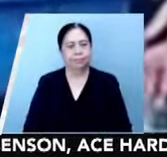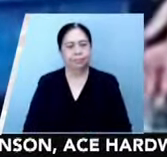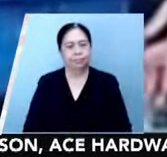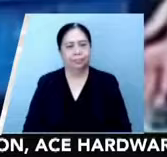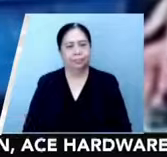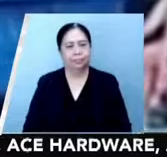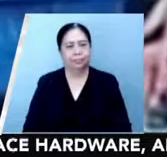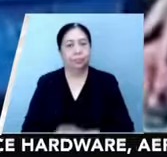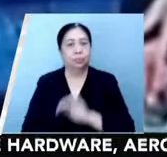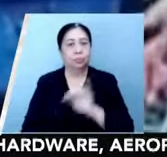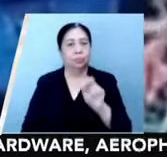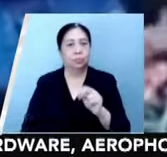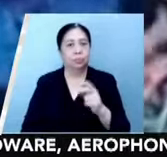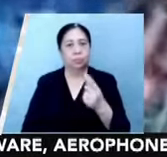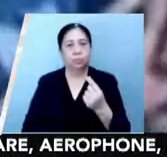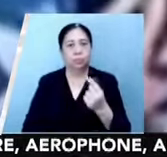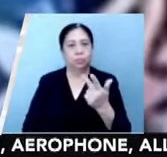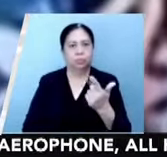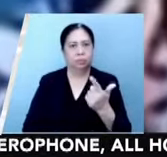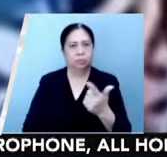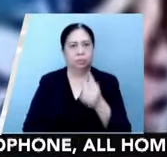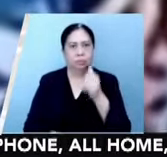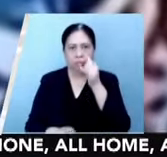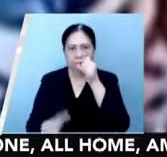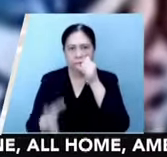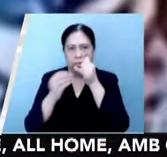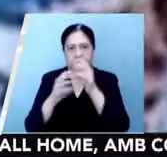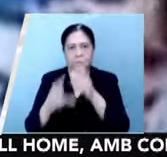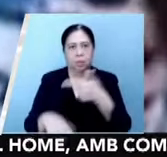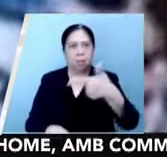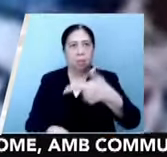June 2023, nang mahuli kam ang aktwal na pagbaril sa